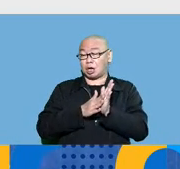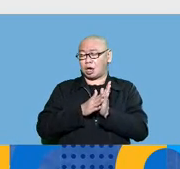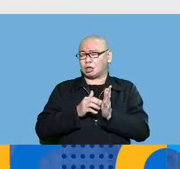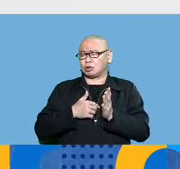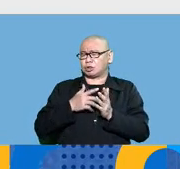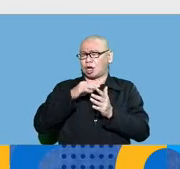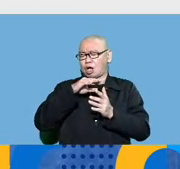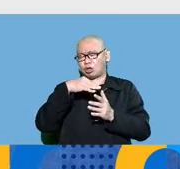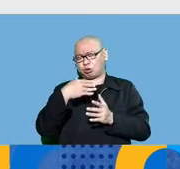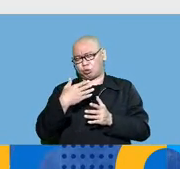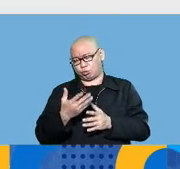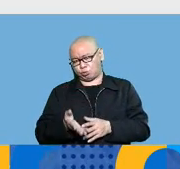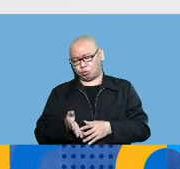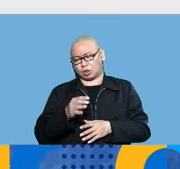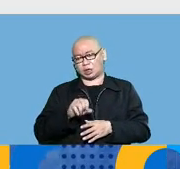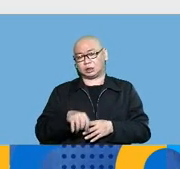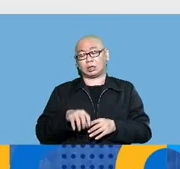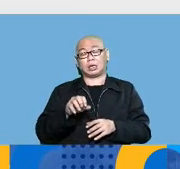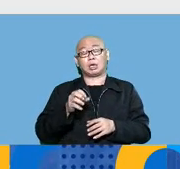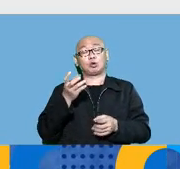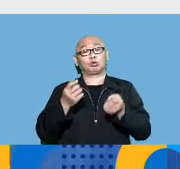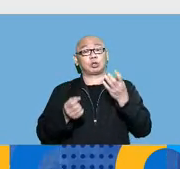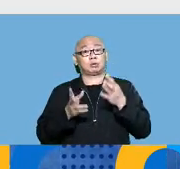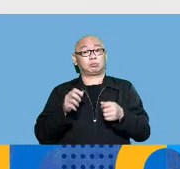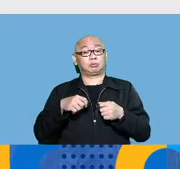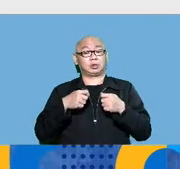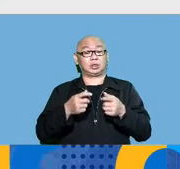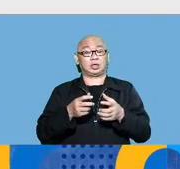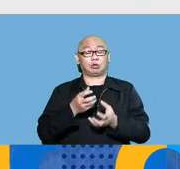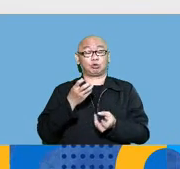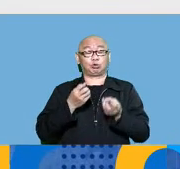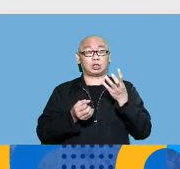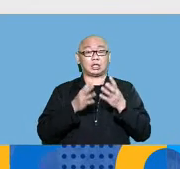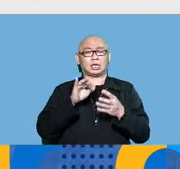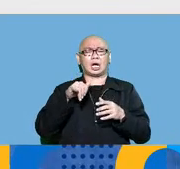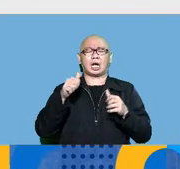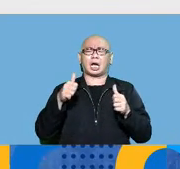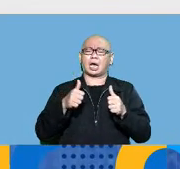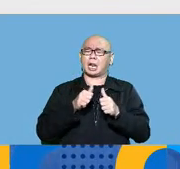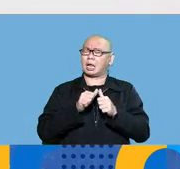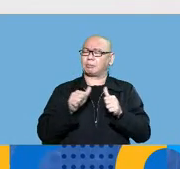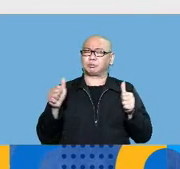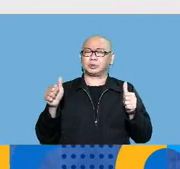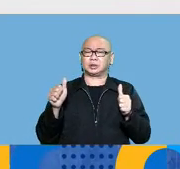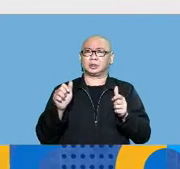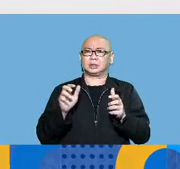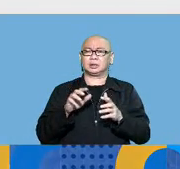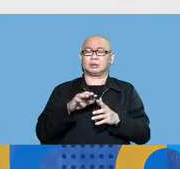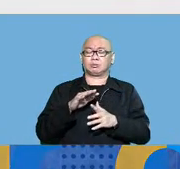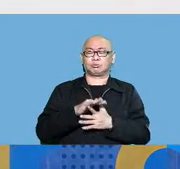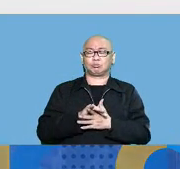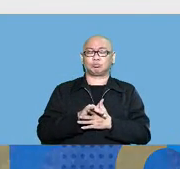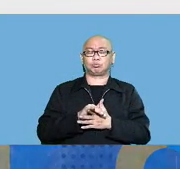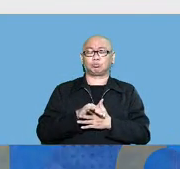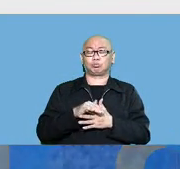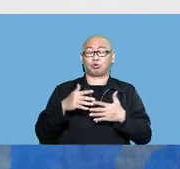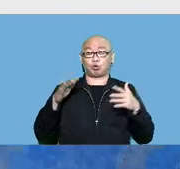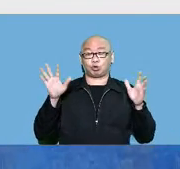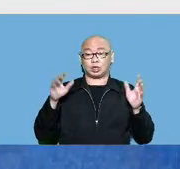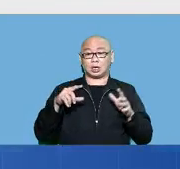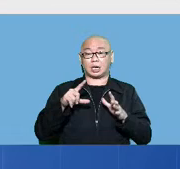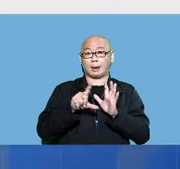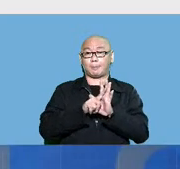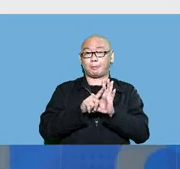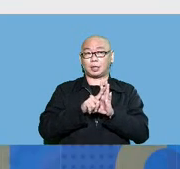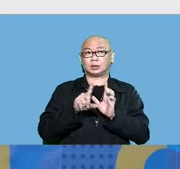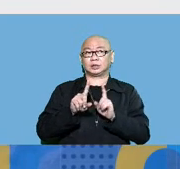tanah hutan dan akan memberikan semai hutan yang secara alami. Burung ini juga lambang kesetiaan Bapak Ibu,